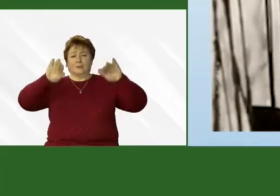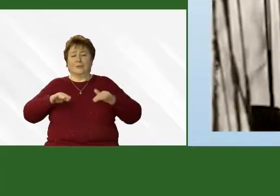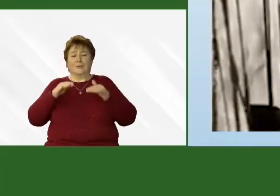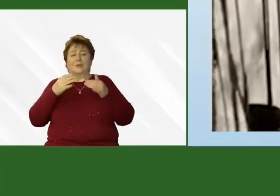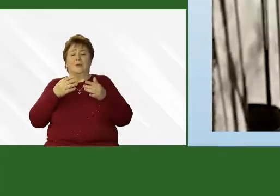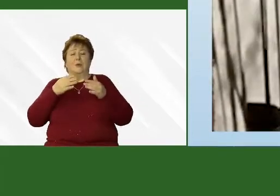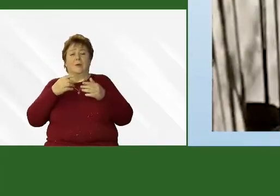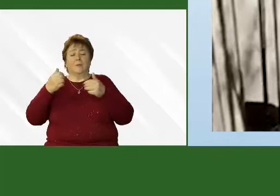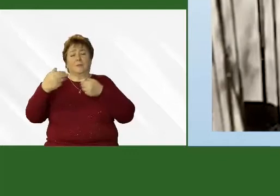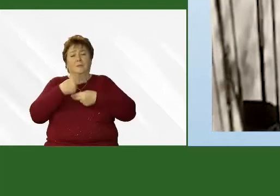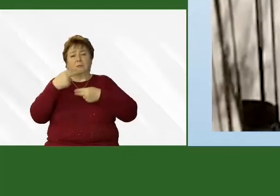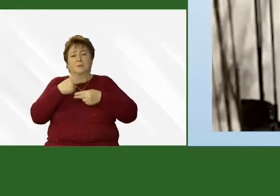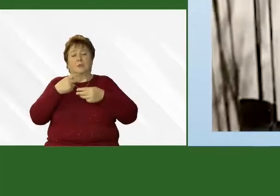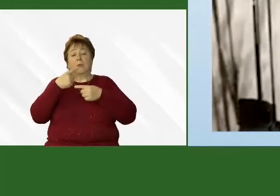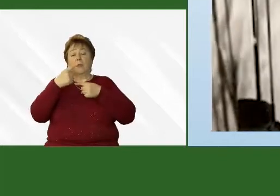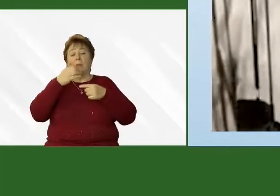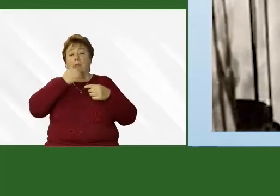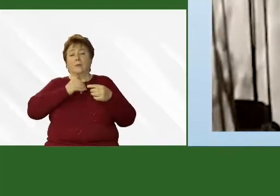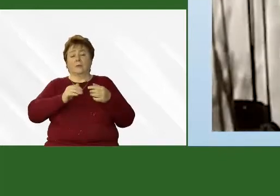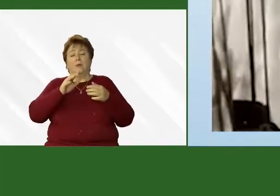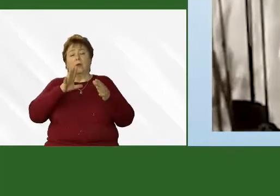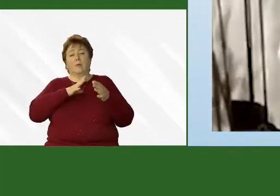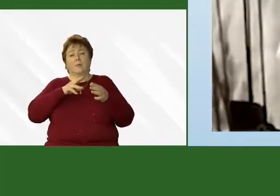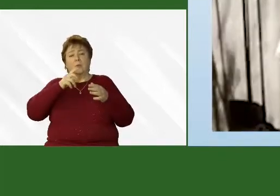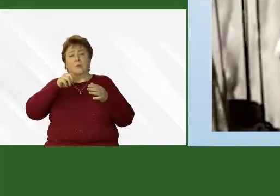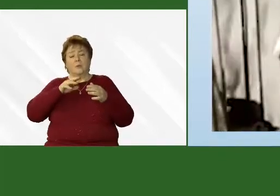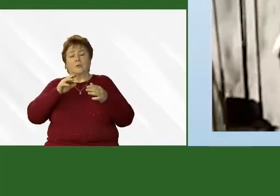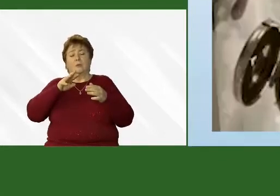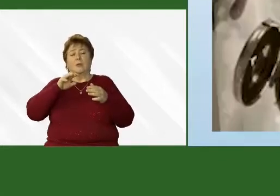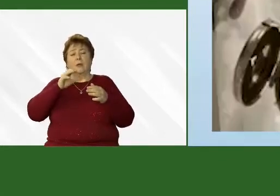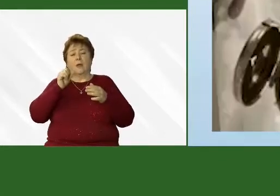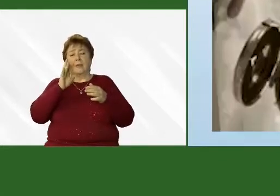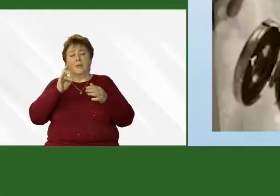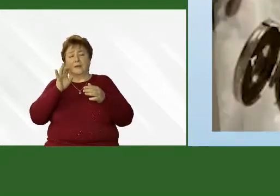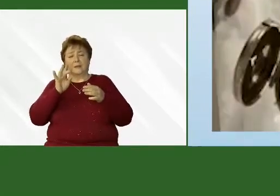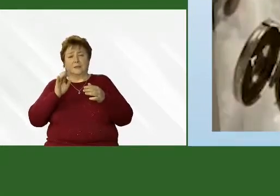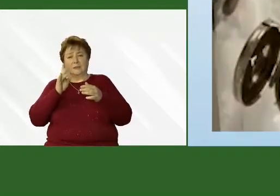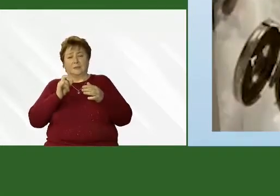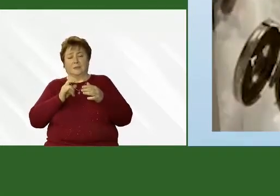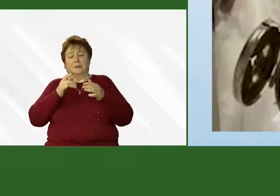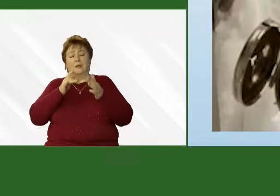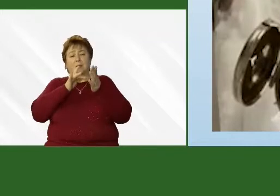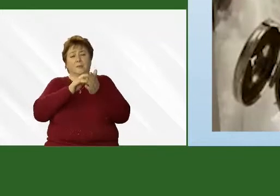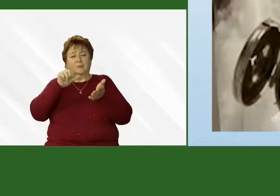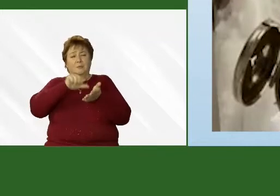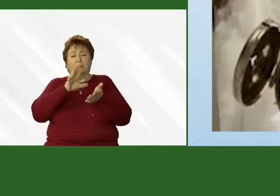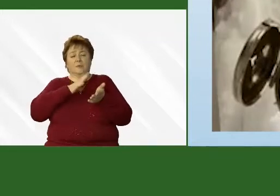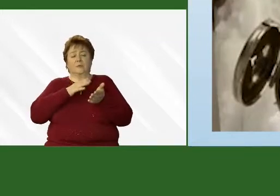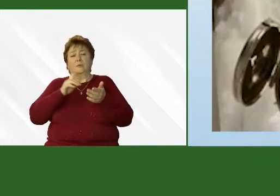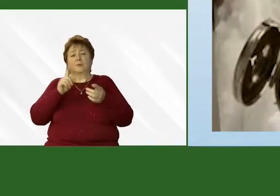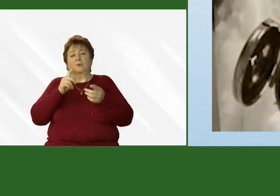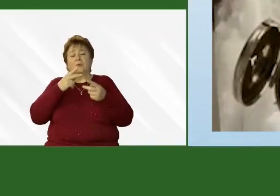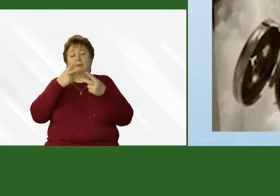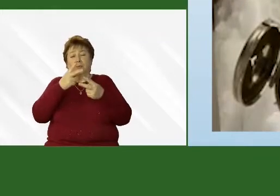преградившую дальнейший путь на юг. Это были материковые льды Антарктиды. Участники экспедиции были уверены, что за